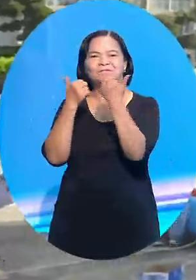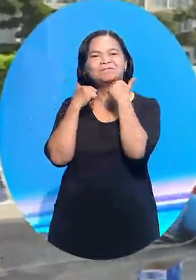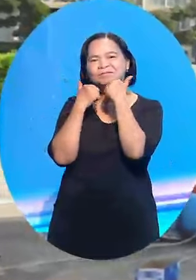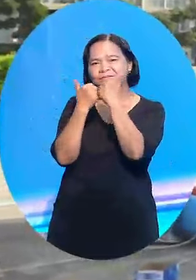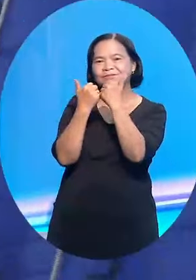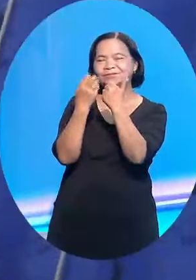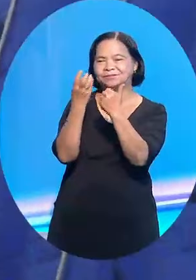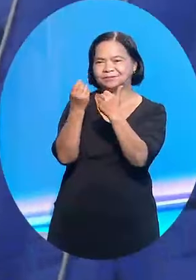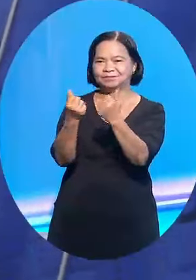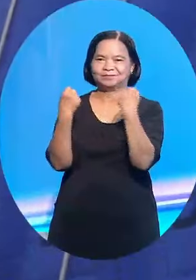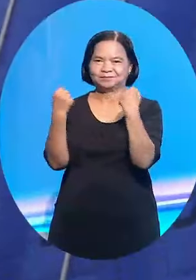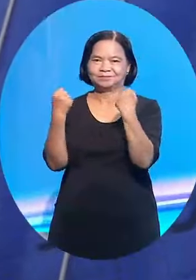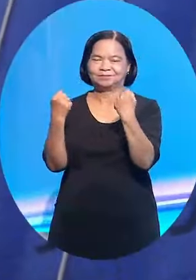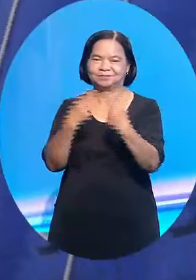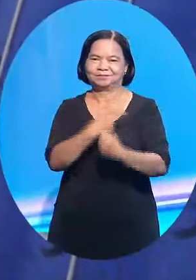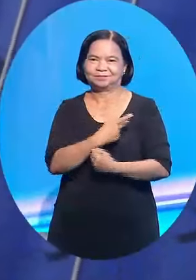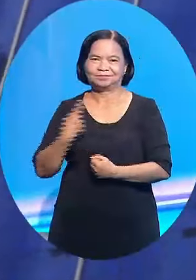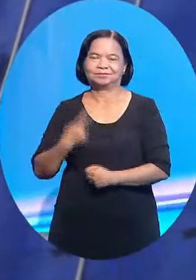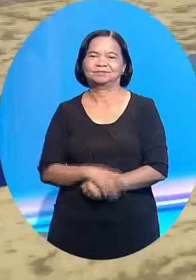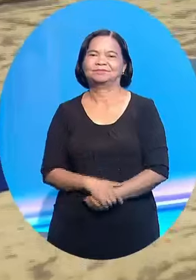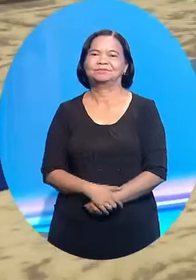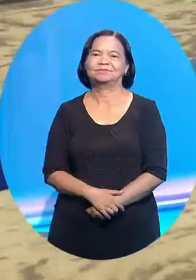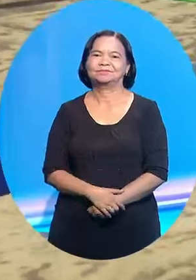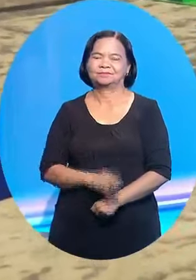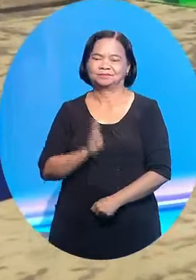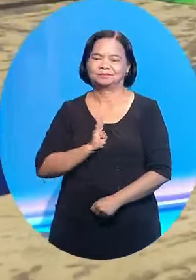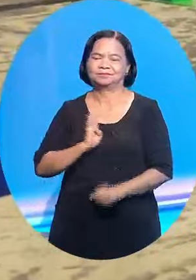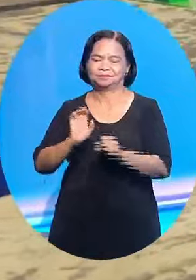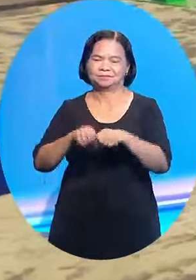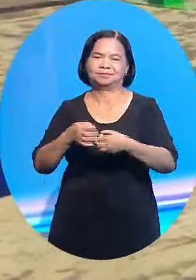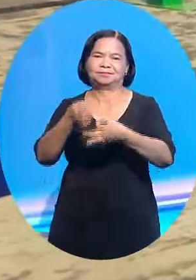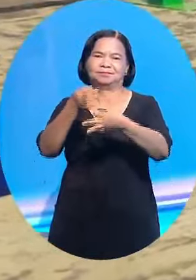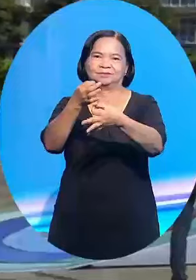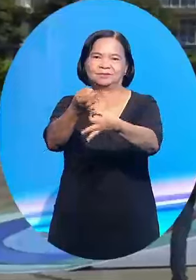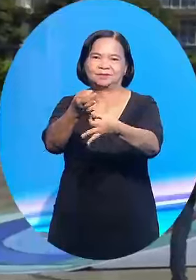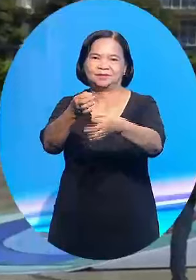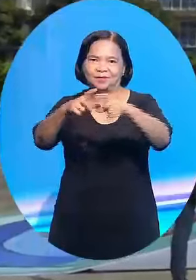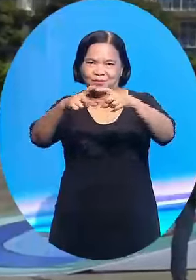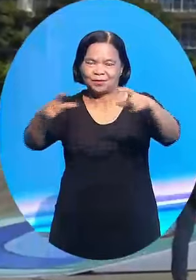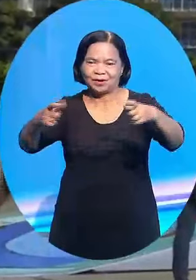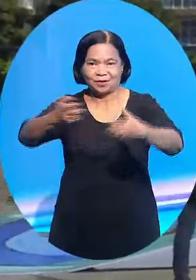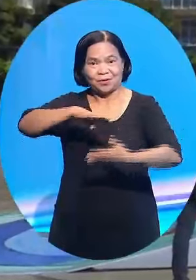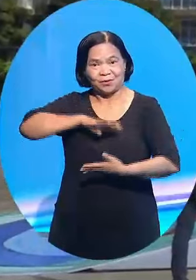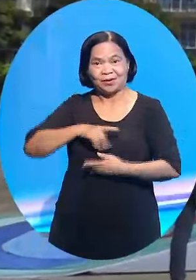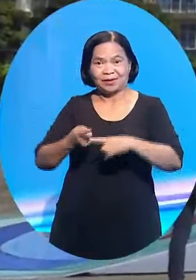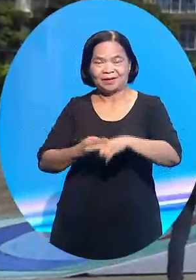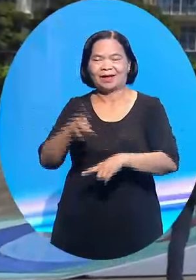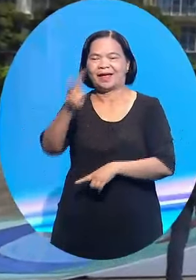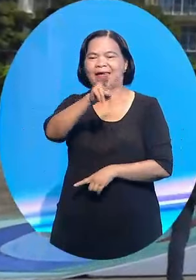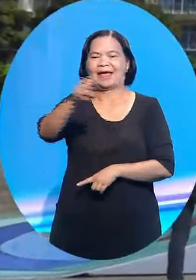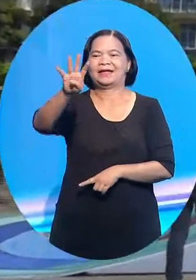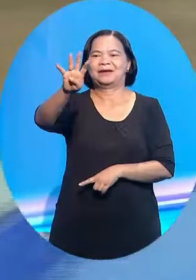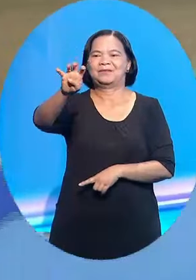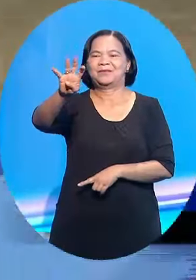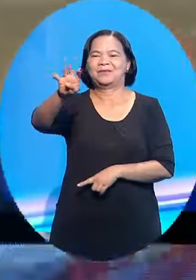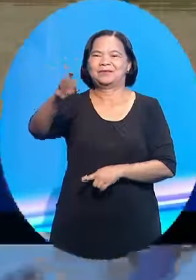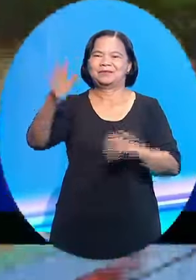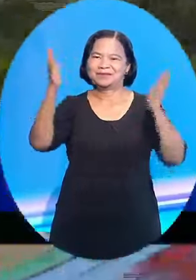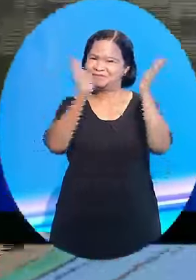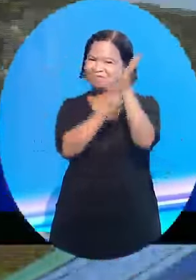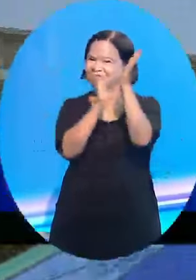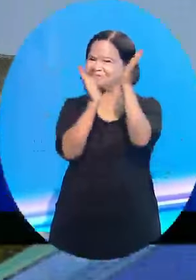về tài chính và sức khỏe tới khách hàng. Dịp này, ban tổ chức đã trao nhiều voucher và quà tặng giá trị cho 240 người chơi có thành tích xuất